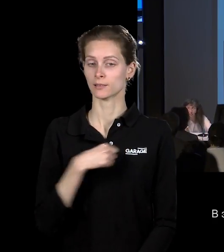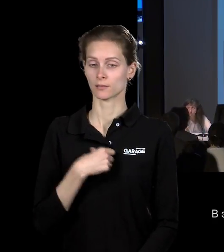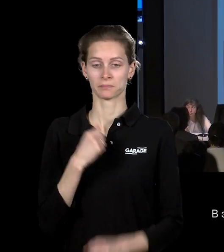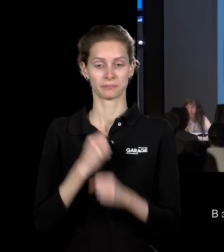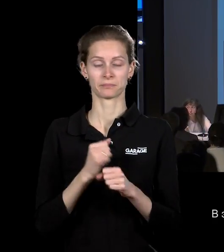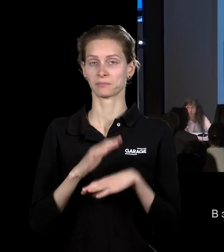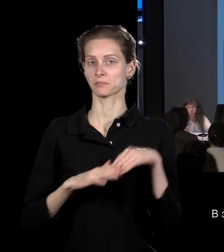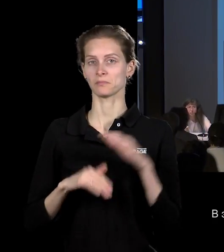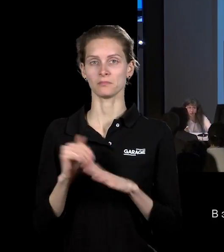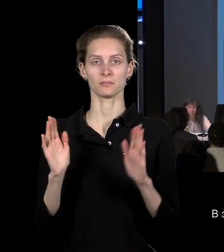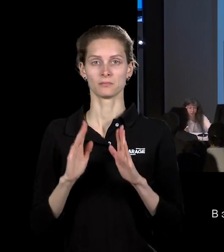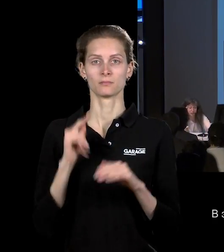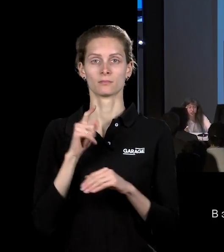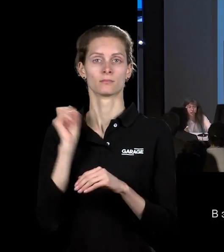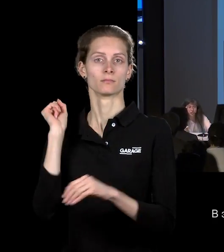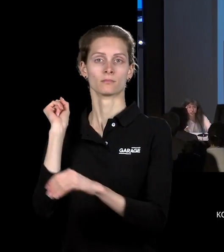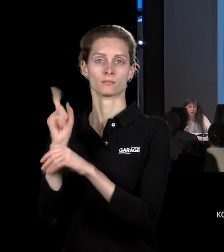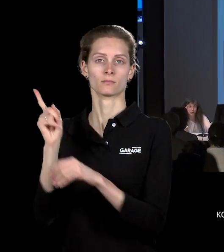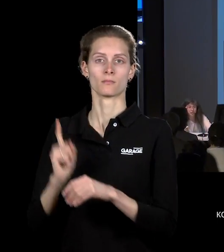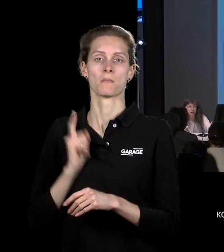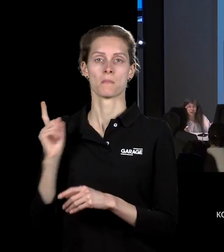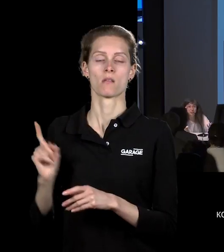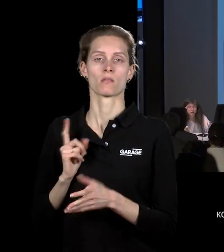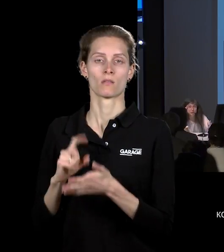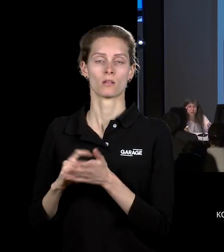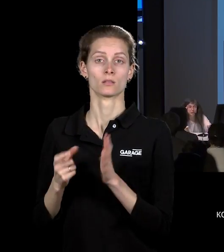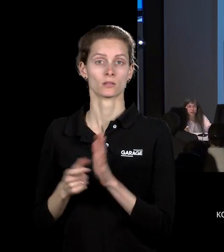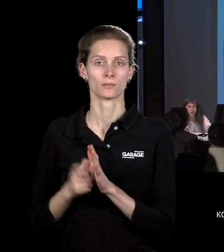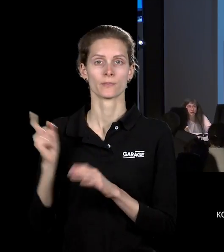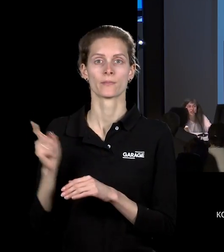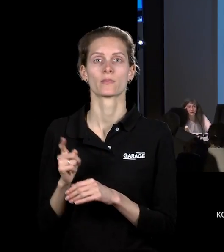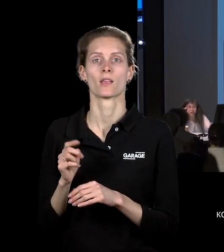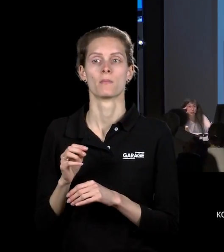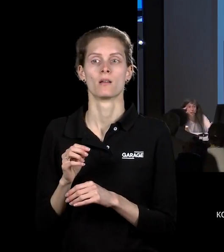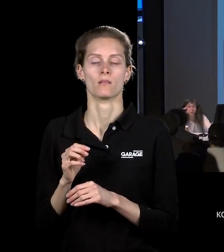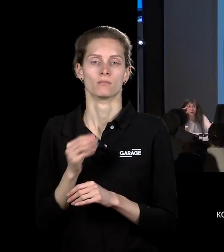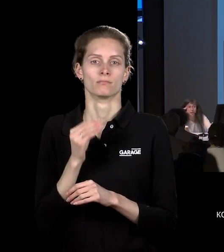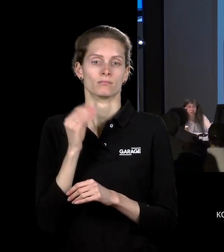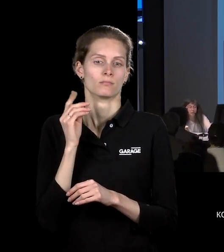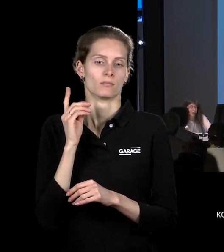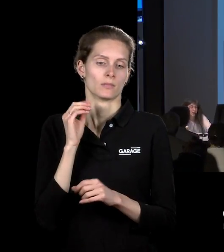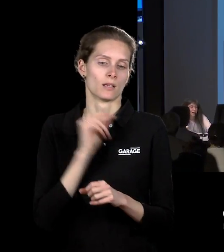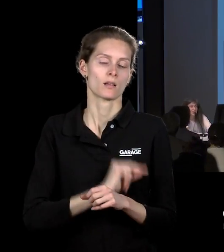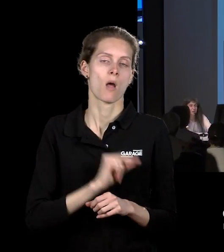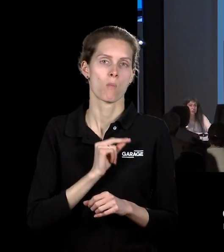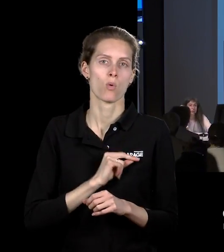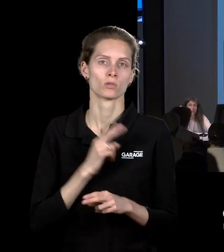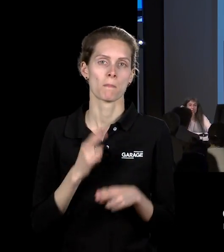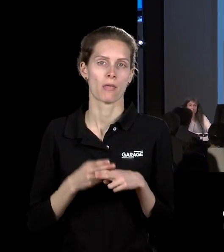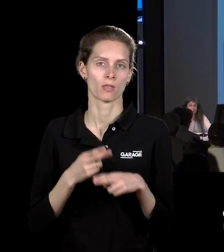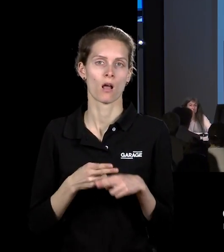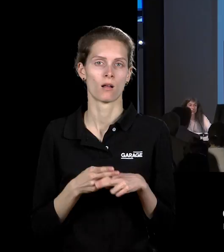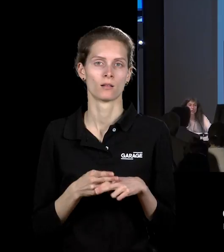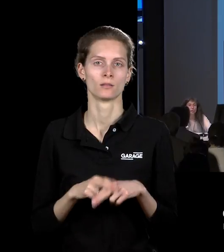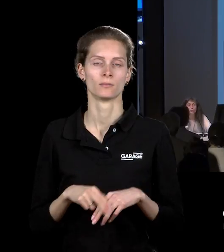заказывал в мастерской, которая специализировалась на изделии, на работе с металлами. И он